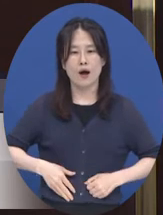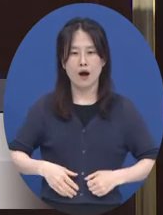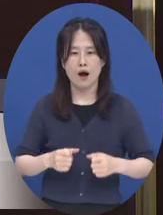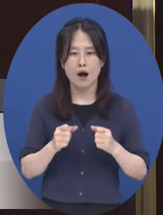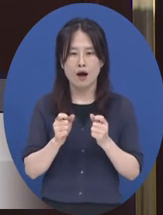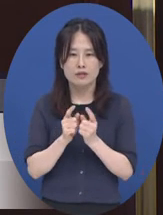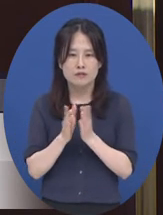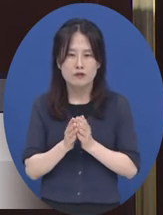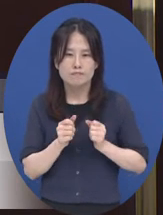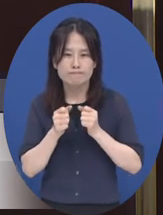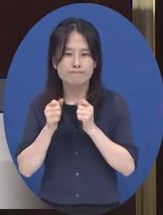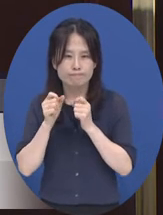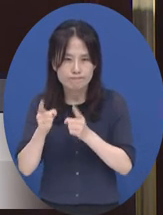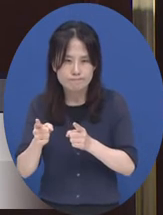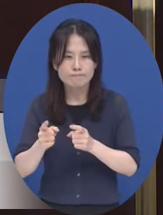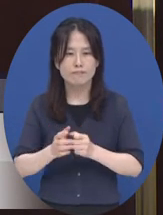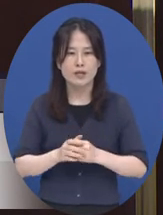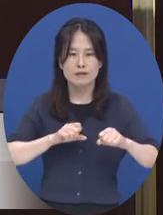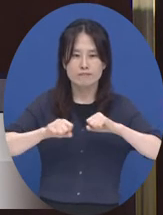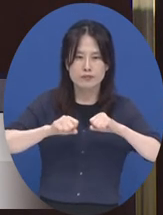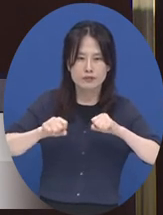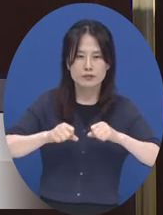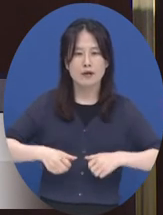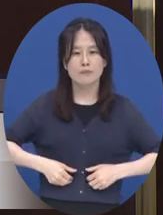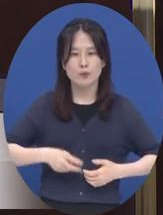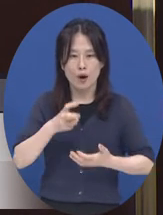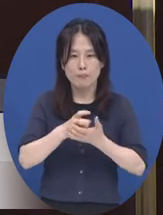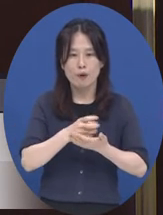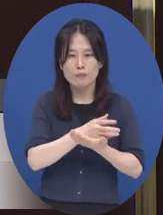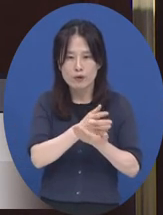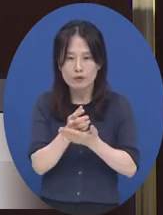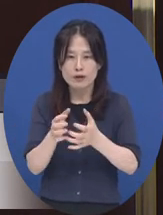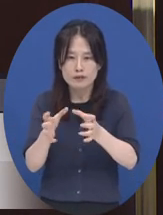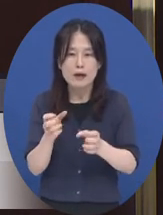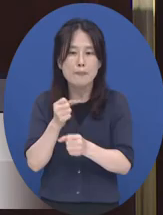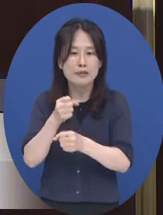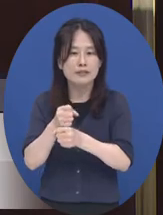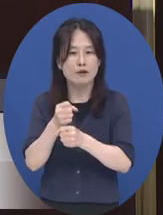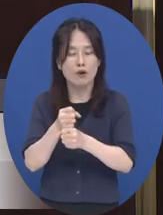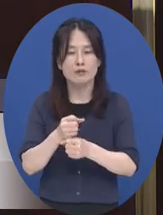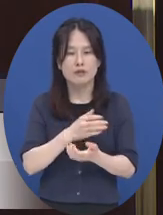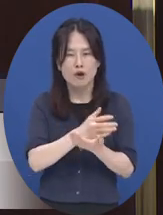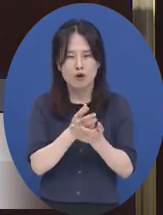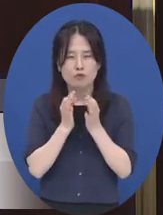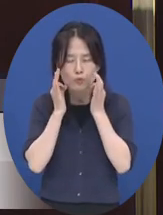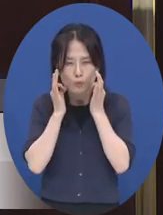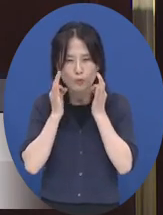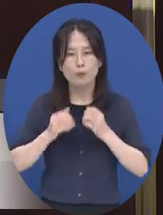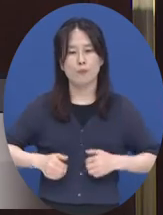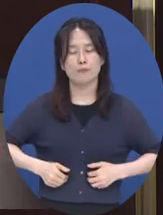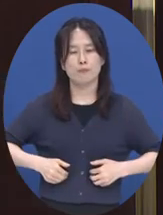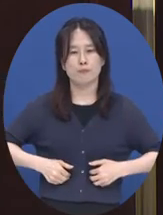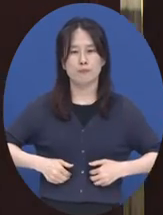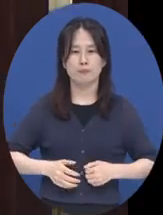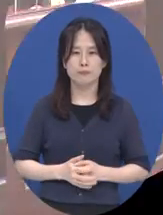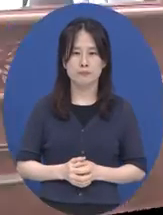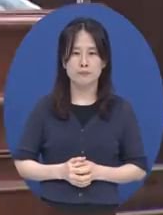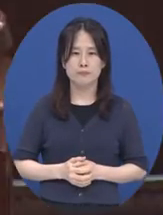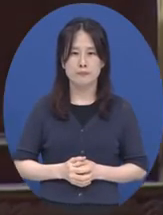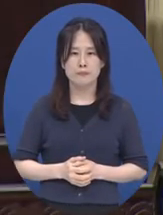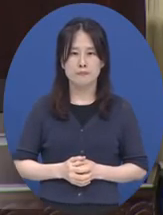주체로서 주도적으로 하는 데 필요한 조례와 기구들을 만들어 나가는 등 다각도의 노력을 기울여야 할